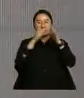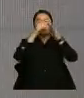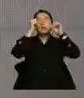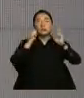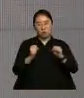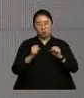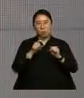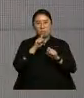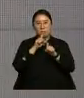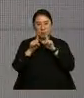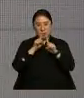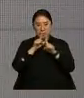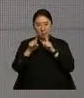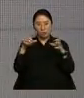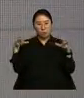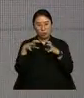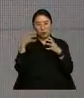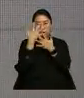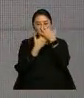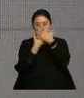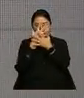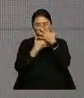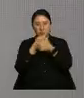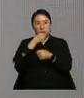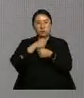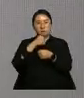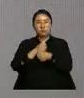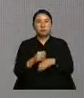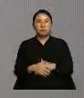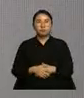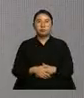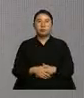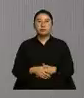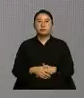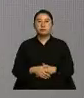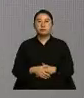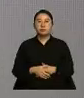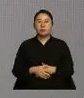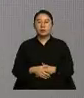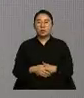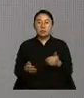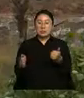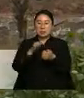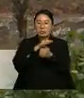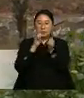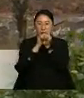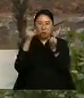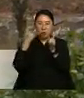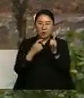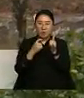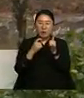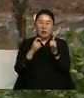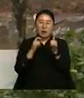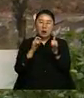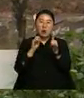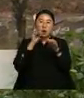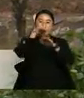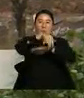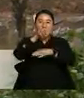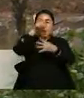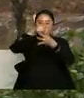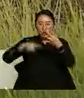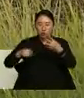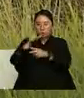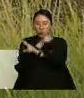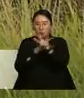당부하는 어르신들의 목소리를 영상편지에 담았습니다 성욕에 분산을 위해 파주 용미리 고향 벽제 스와